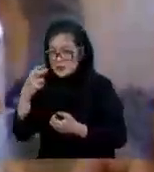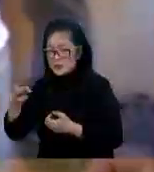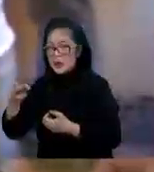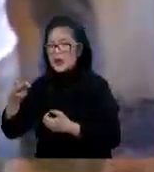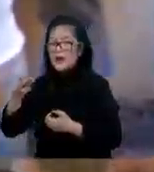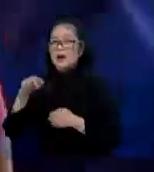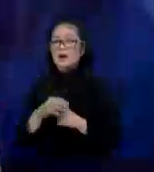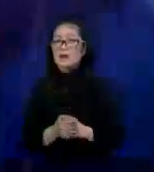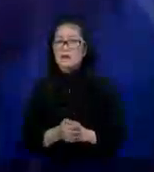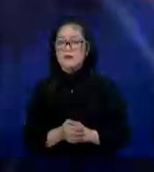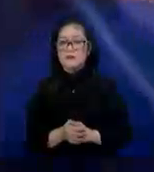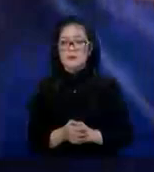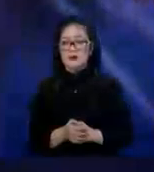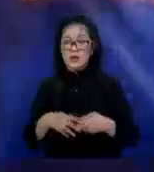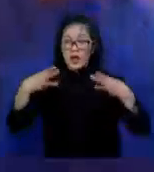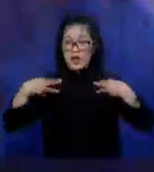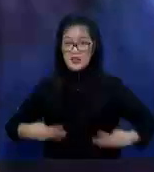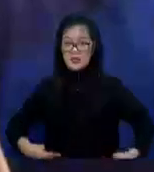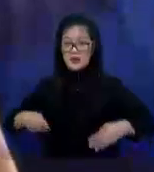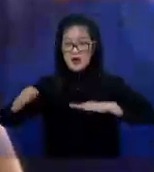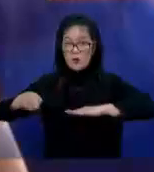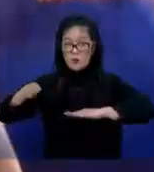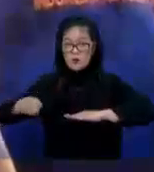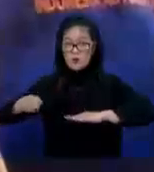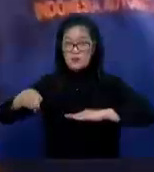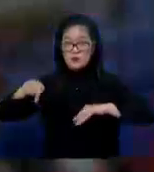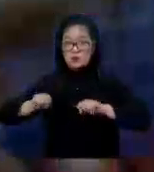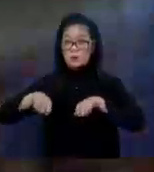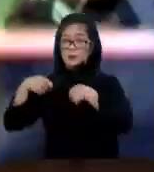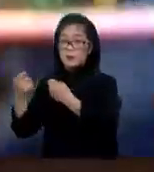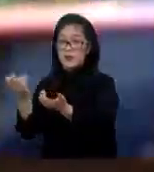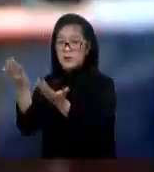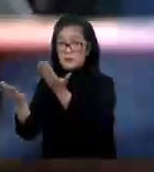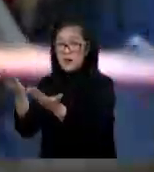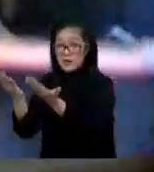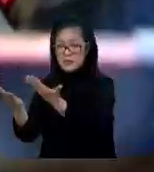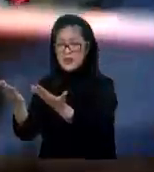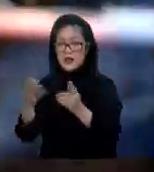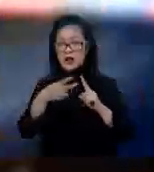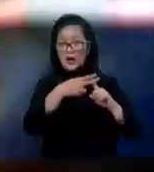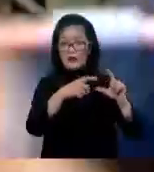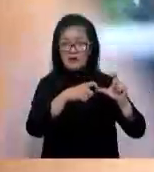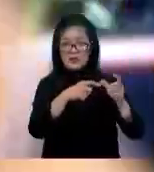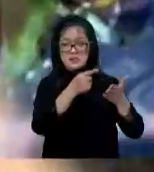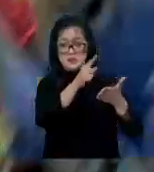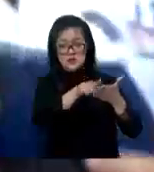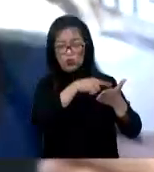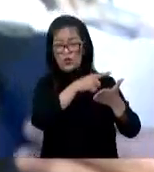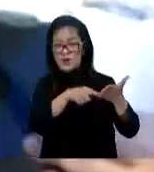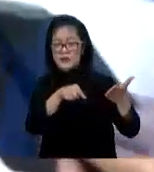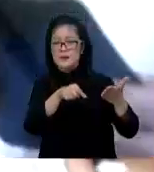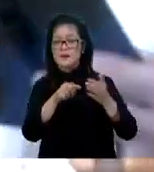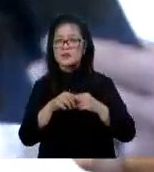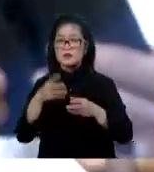Dari hasil sidang etik dan banding, Verdi Sambo diberhentikan tidak dengan hormat. Bersama empat polisi lainnya, Cuk